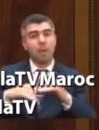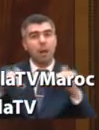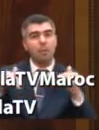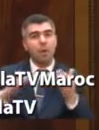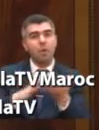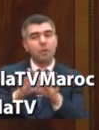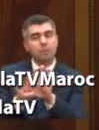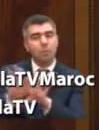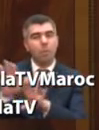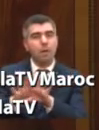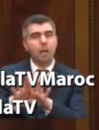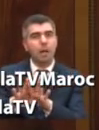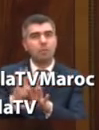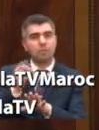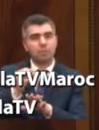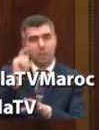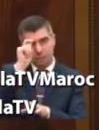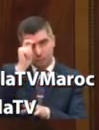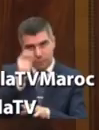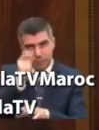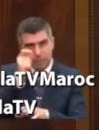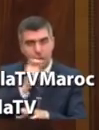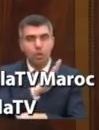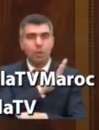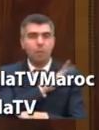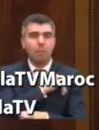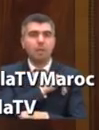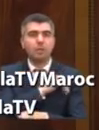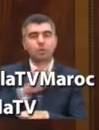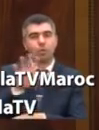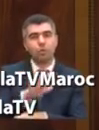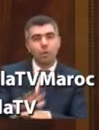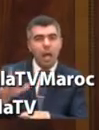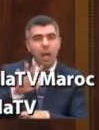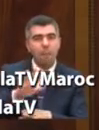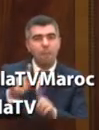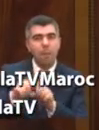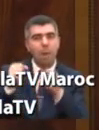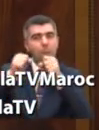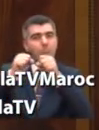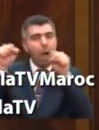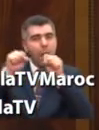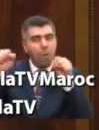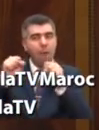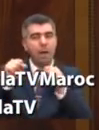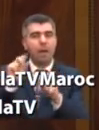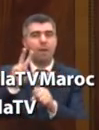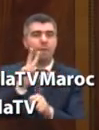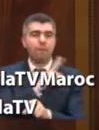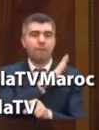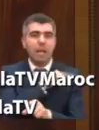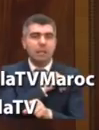كل المبادرات. تحية للشعب الفلسطيني، وتحية للمقاومة الفلسطينية ضد الاحتلال